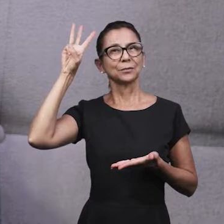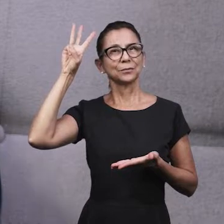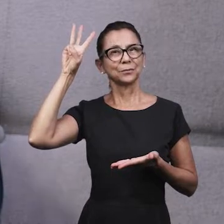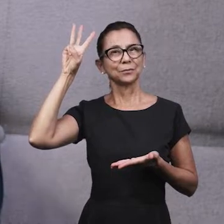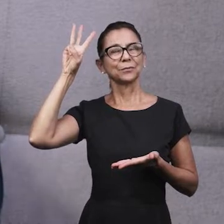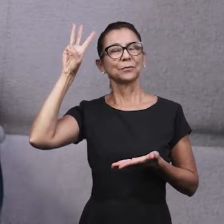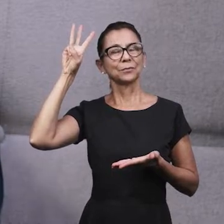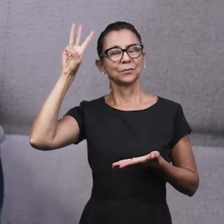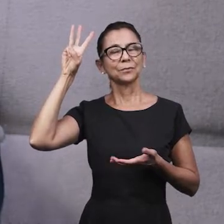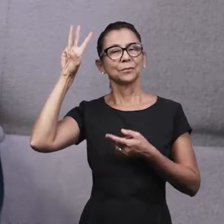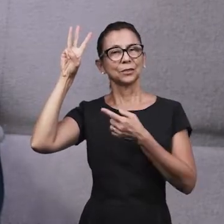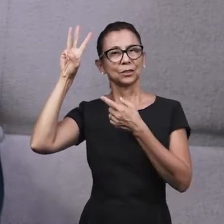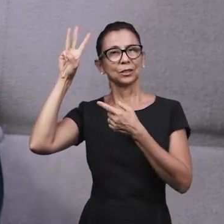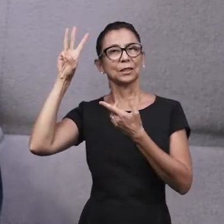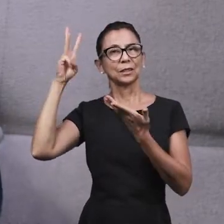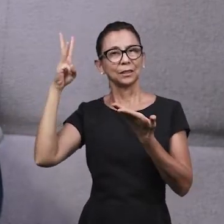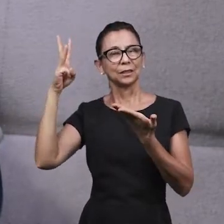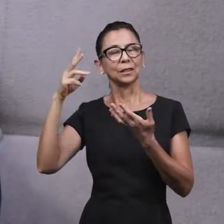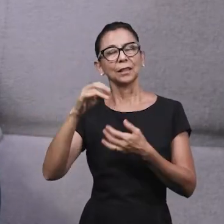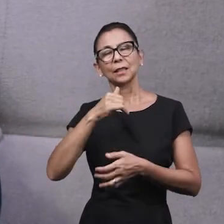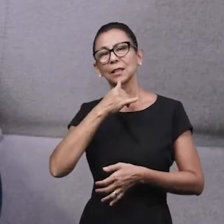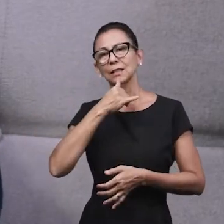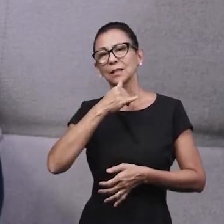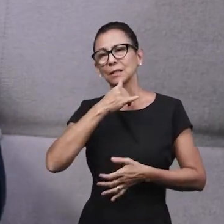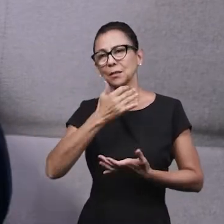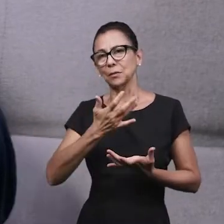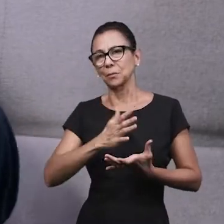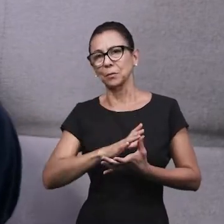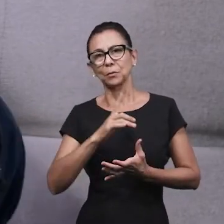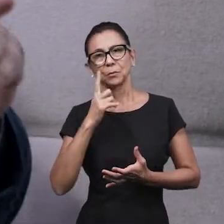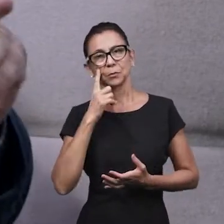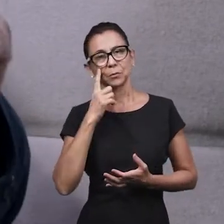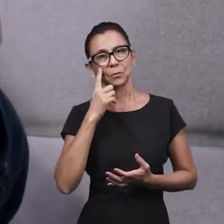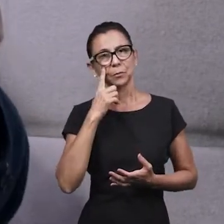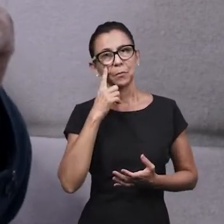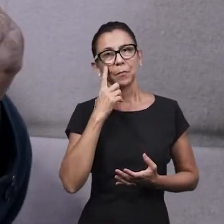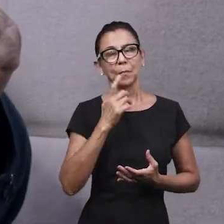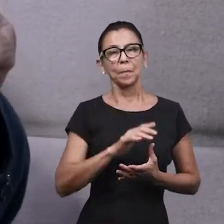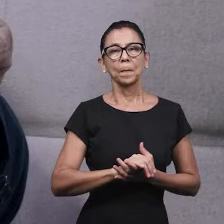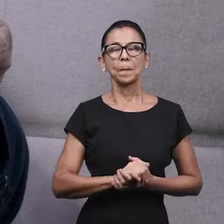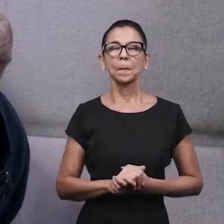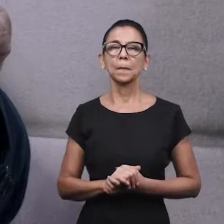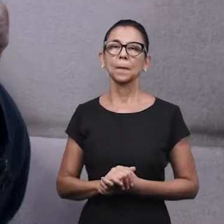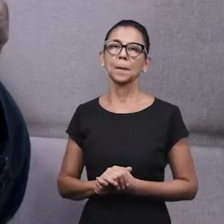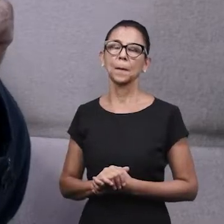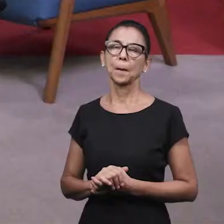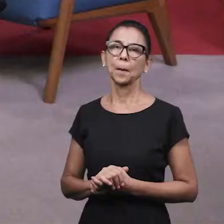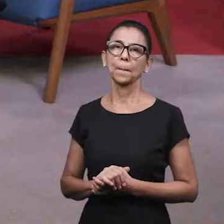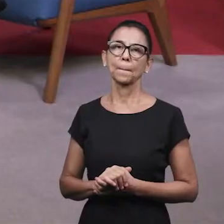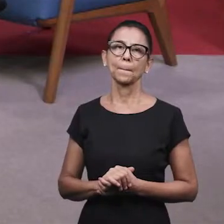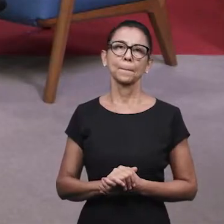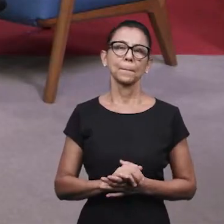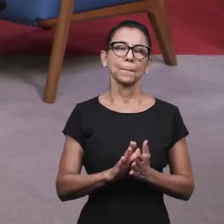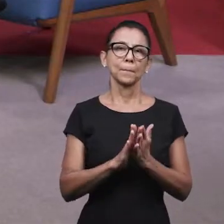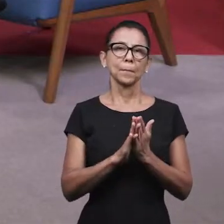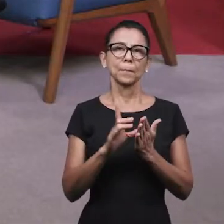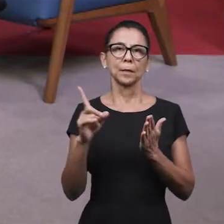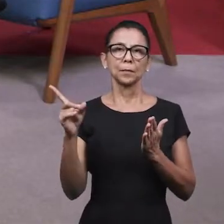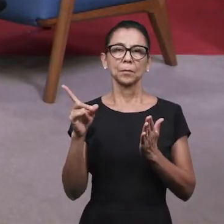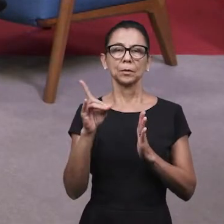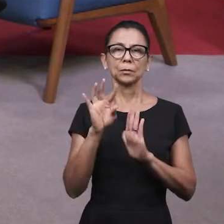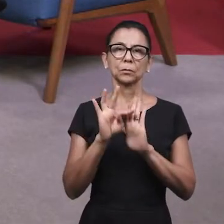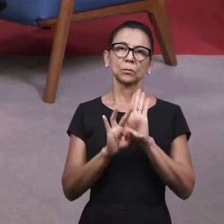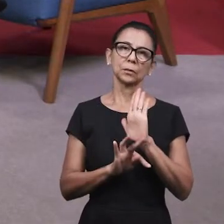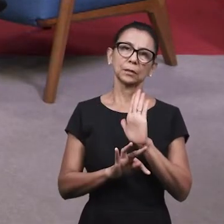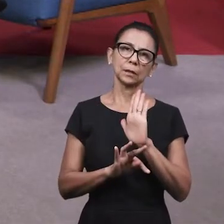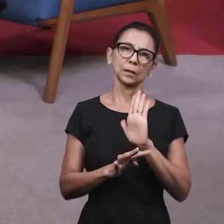au troisième jour. Comme nous pouvons souligner, par exemple, dans le texte biblique, nous pouvons